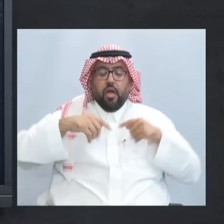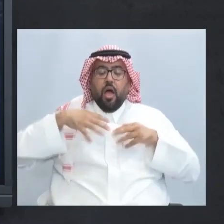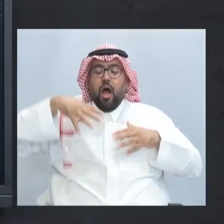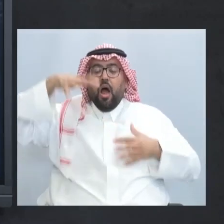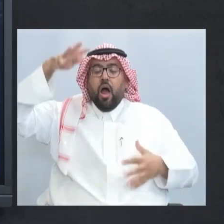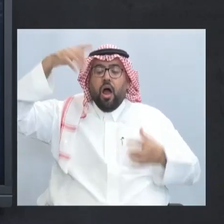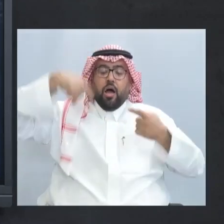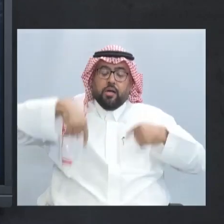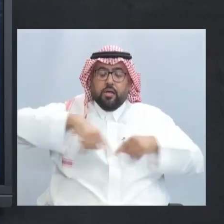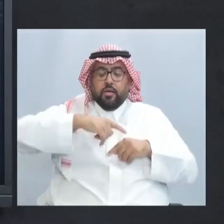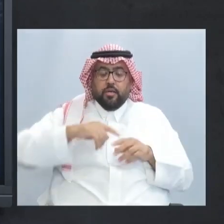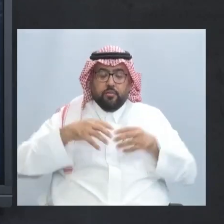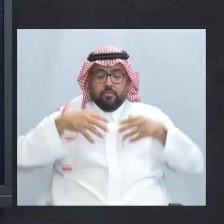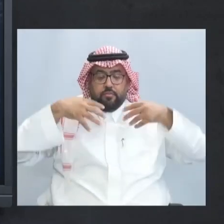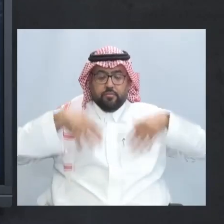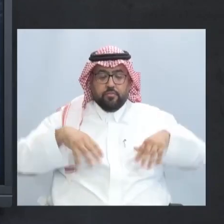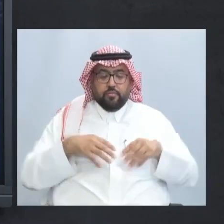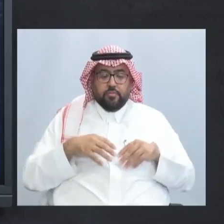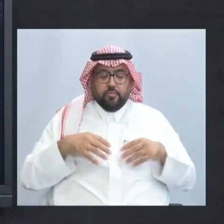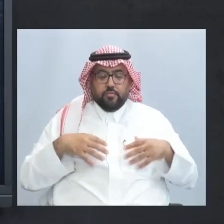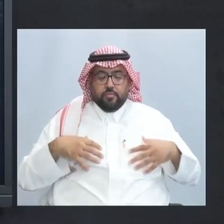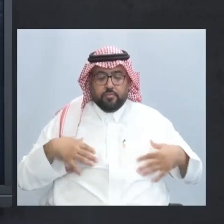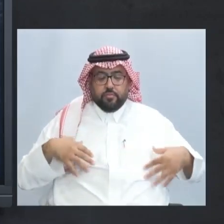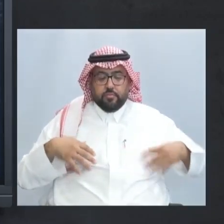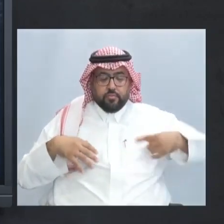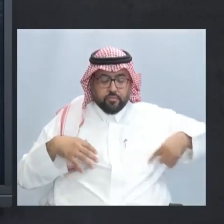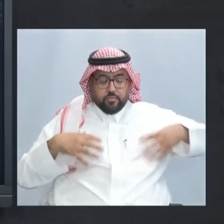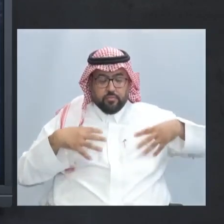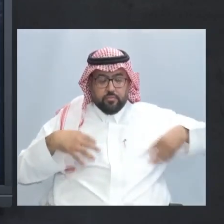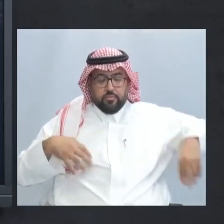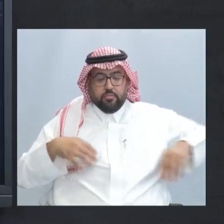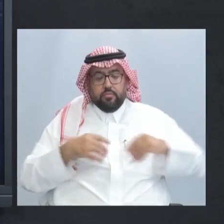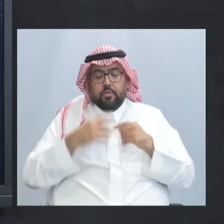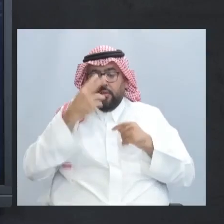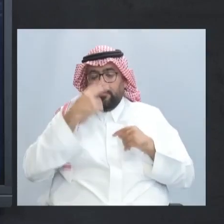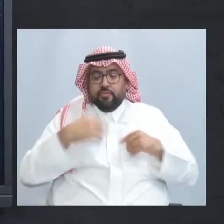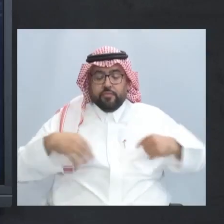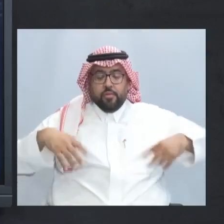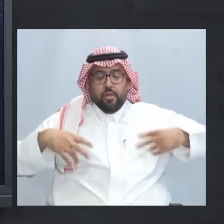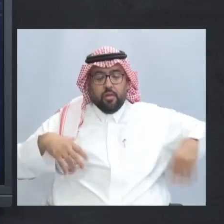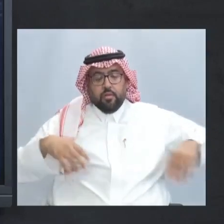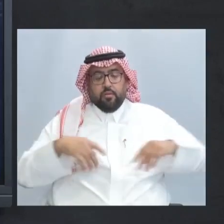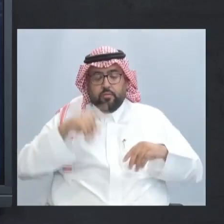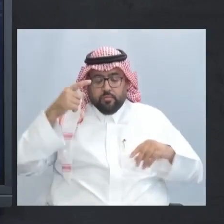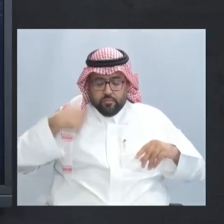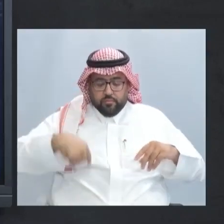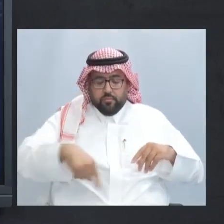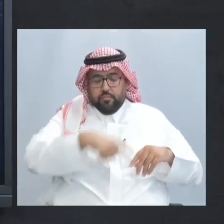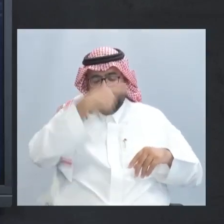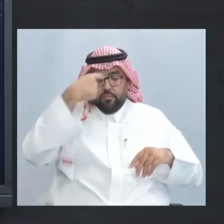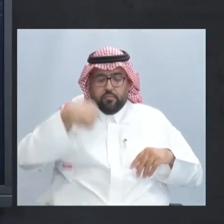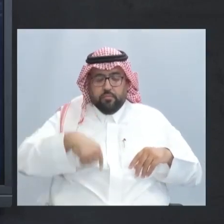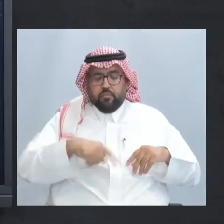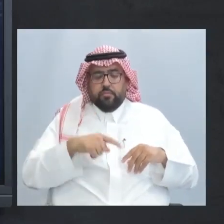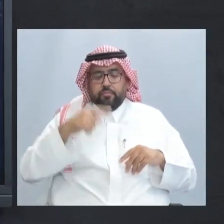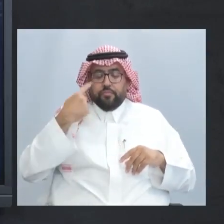الاماميه يخرج الى الخارج عن طريق القصبه الهوائيه للخارج وبالتالي اصبح الدوران في هذا الجهاز